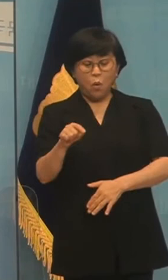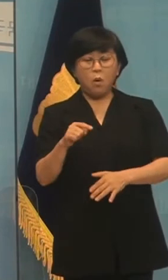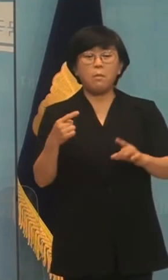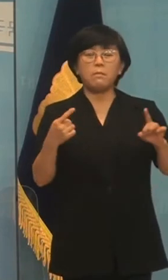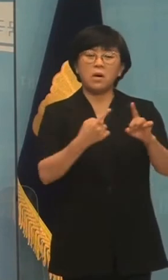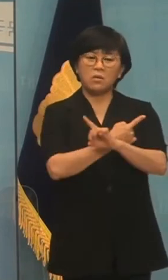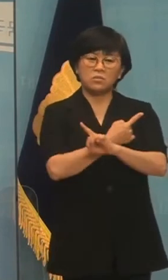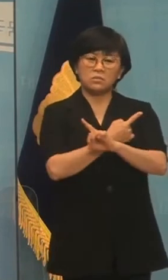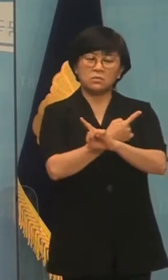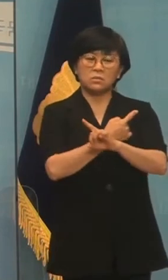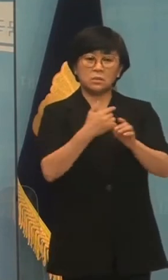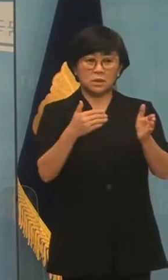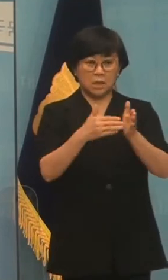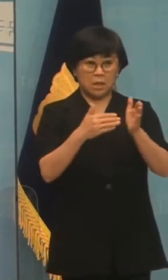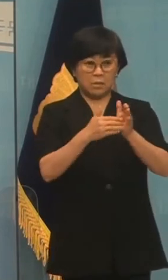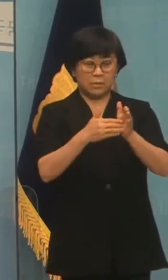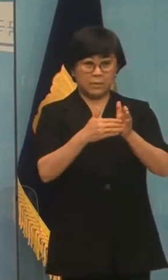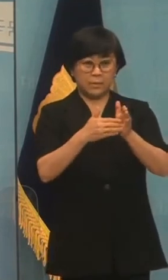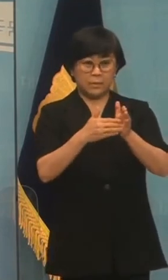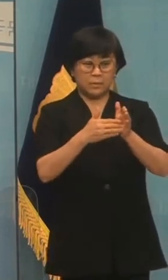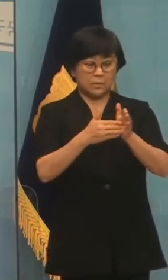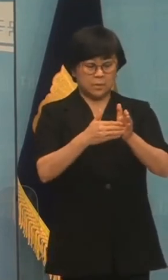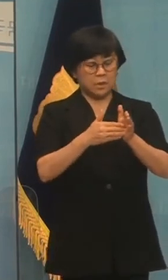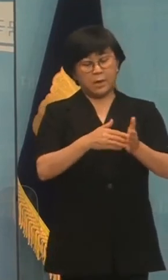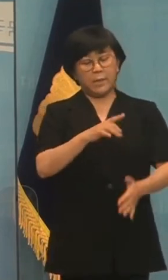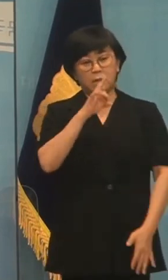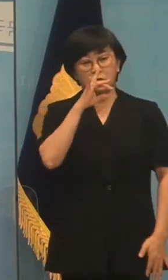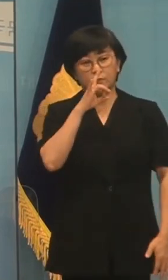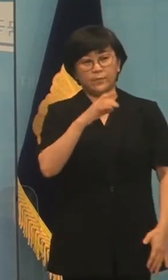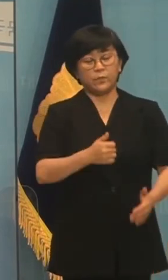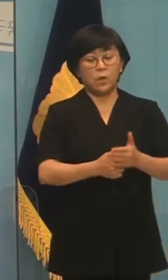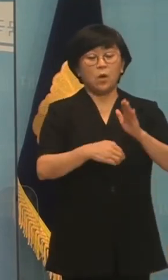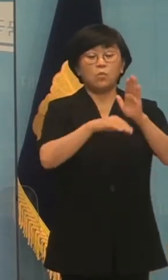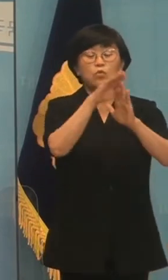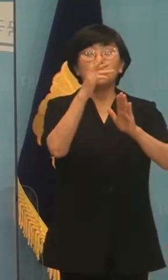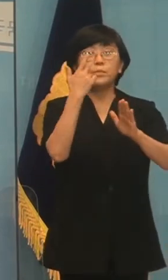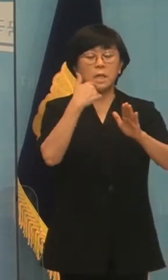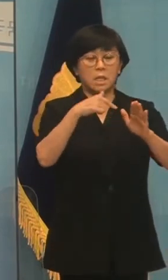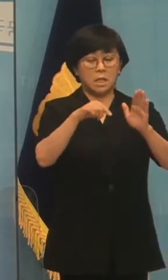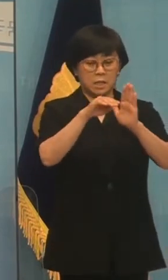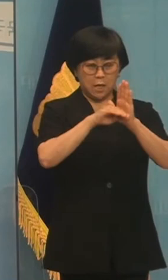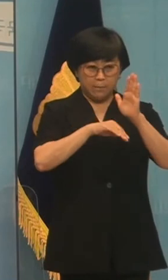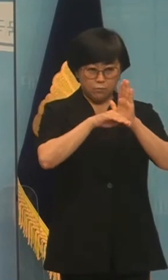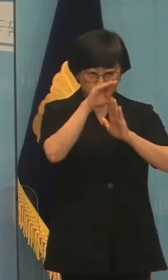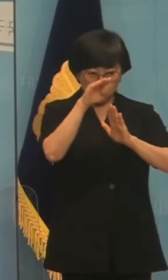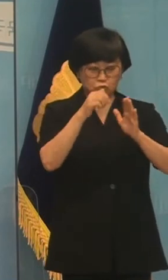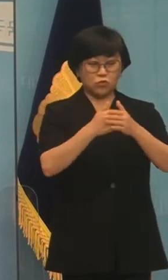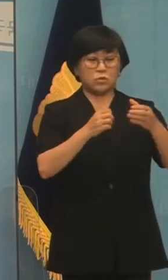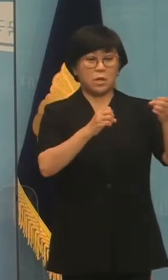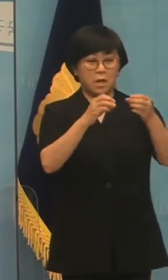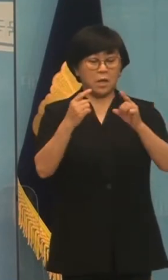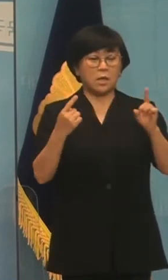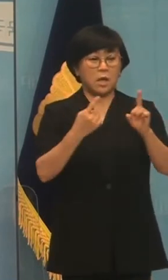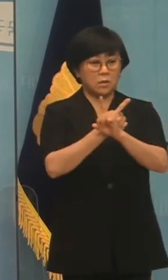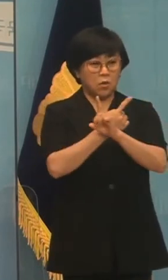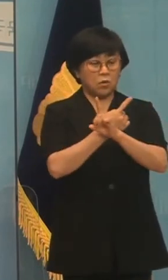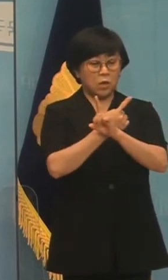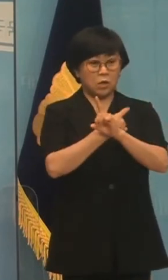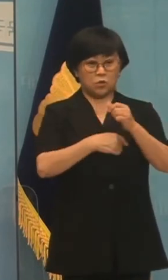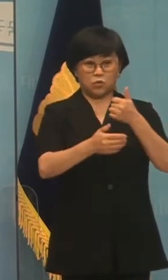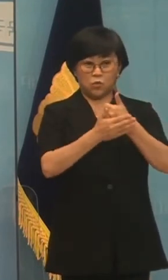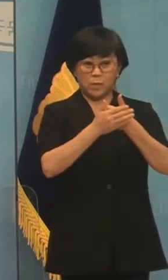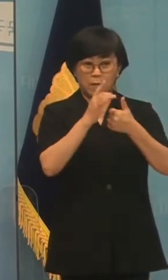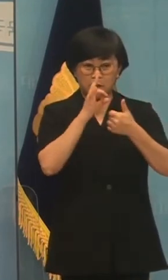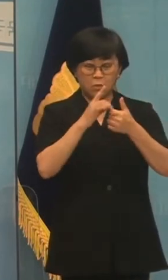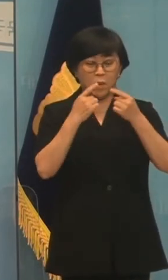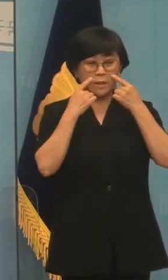한미 워킹그룹이 되어서는 안 될 것입니다. 북미 관계나 남북 관계 개선에 전혀 도움이 안 된다는